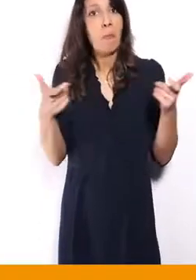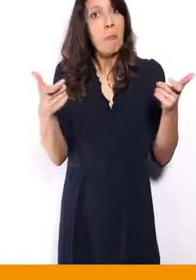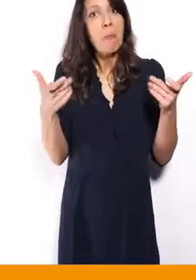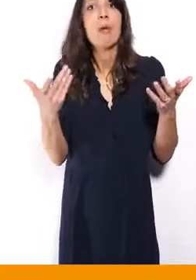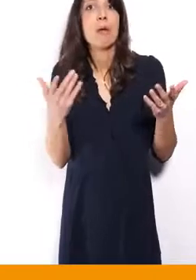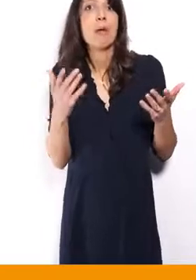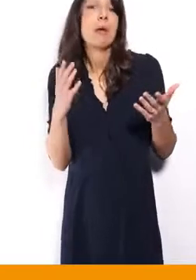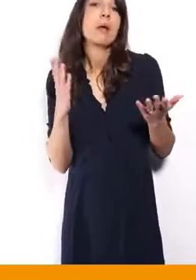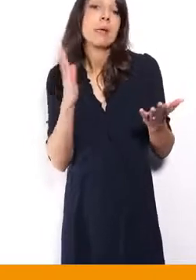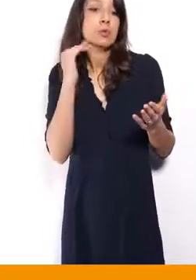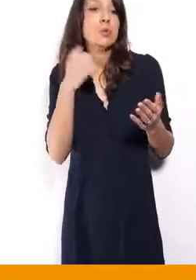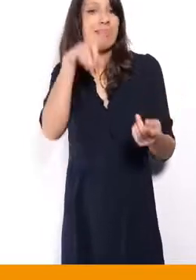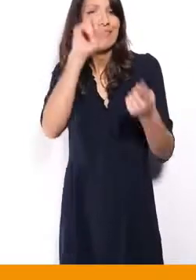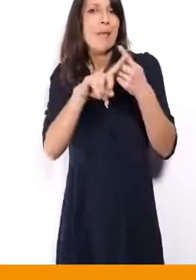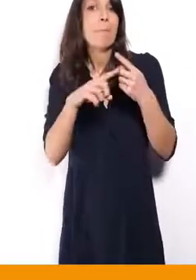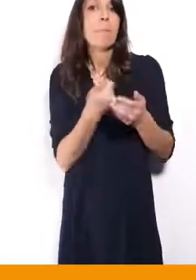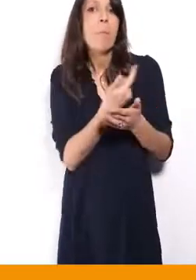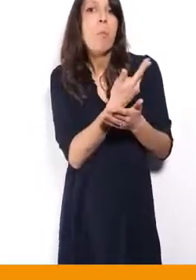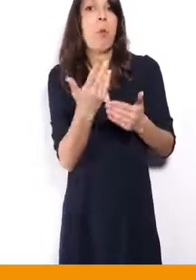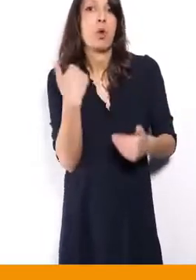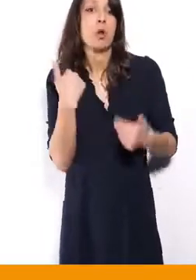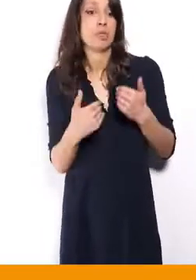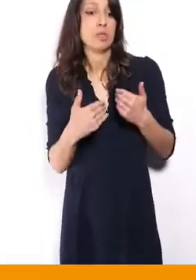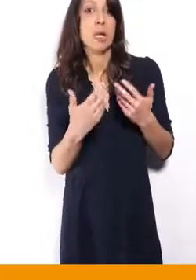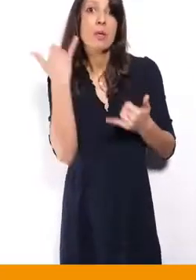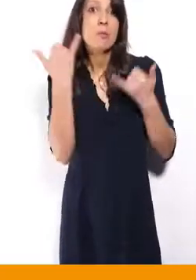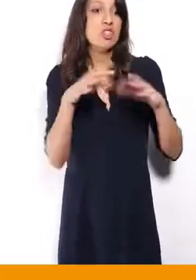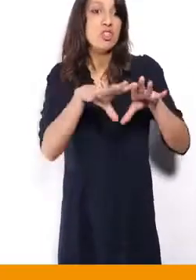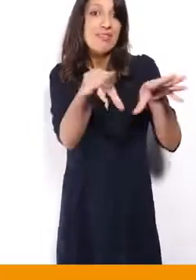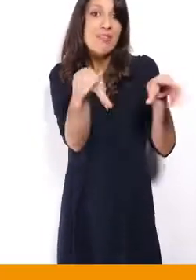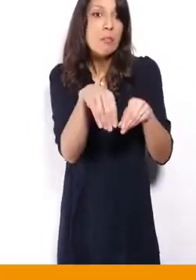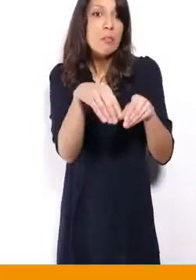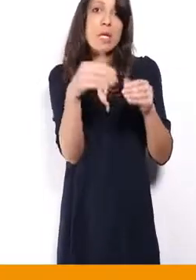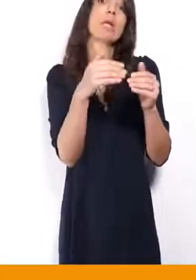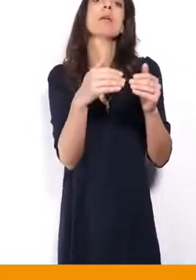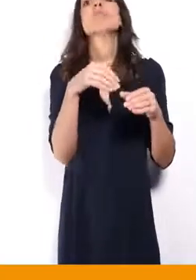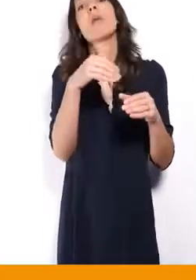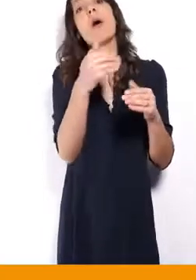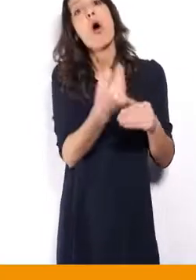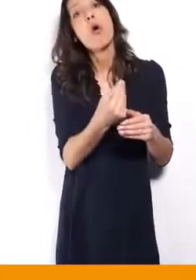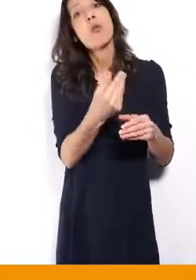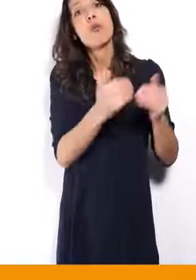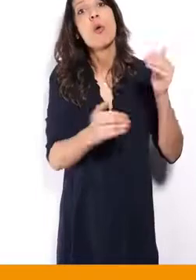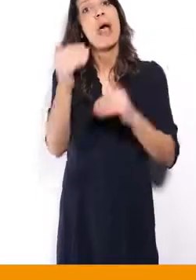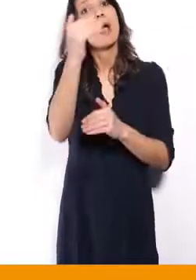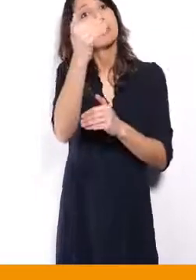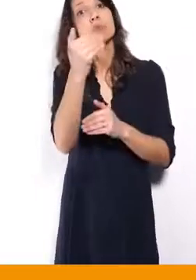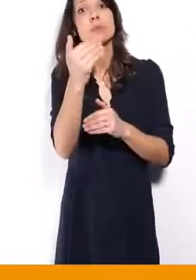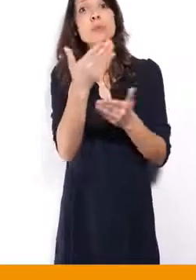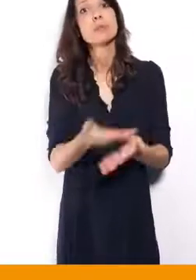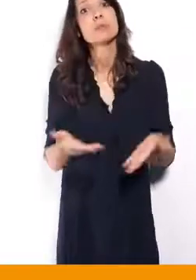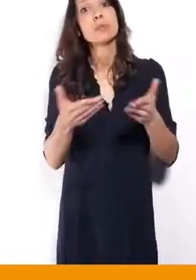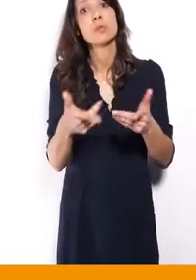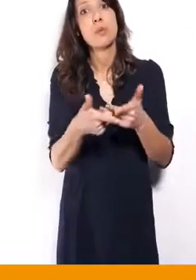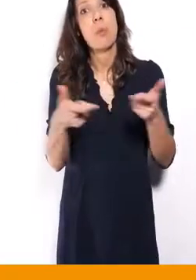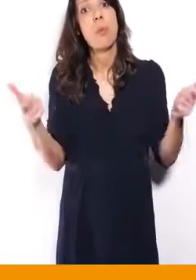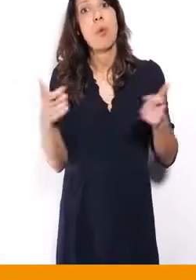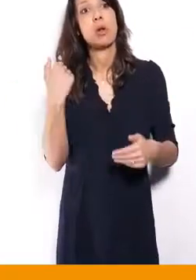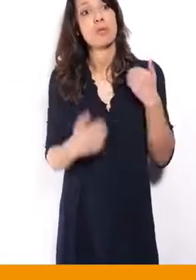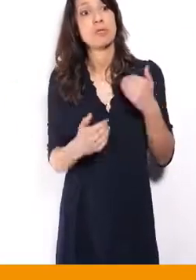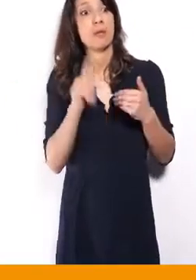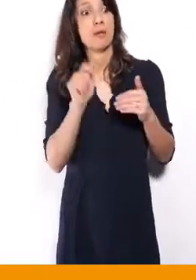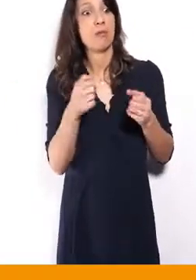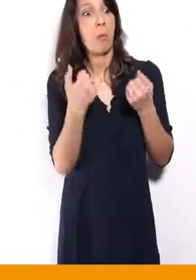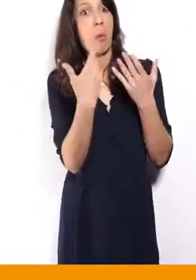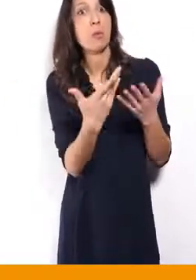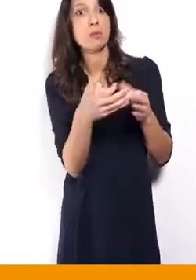que des familles qui ont des enfants ou des adultes en situation de polyhandicap trouvent des réponses et